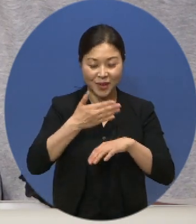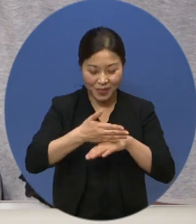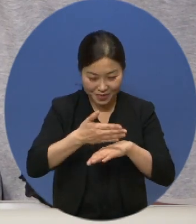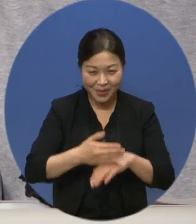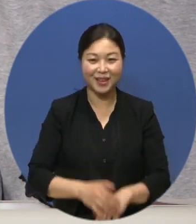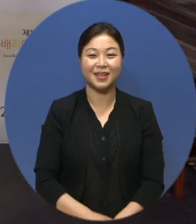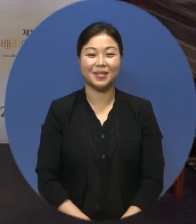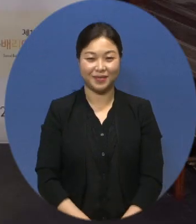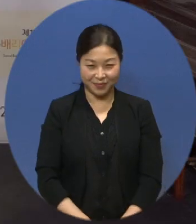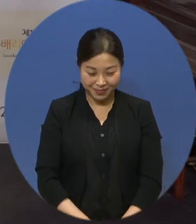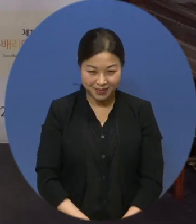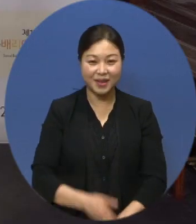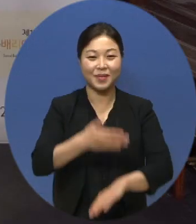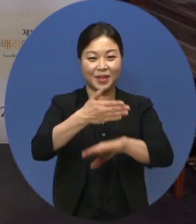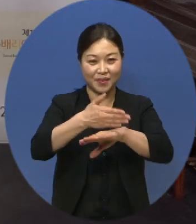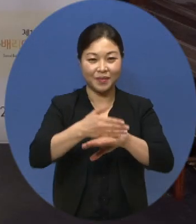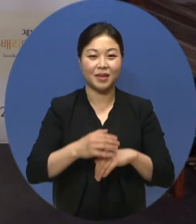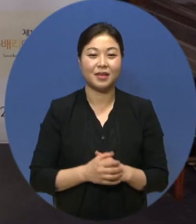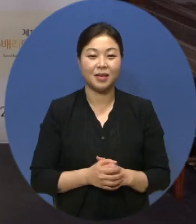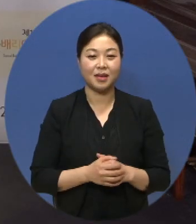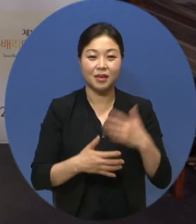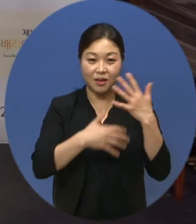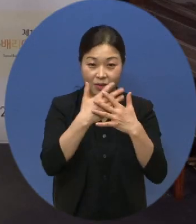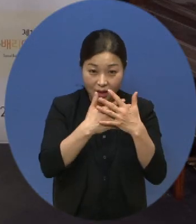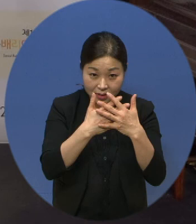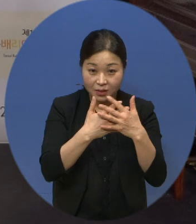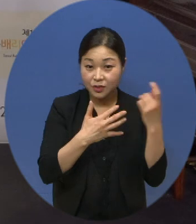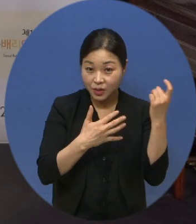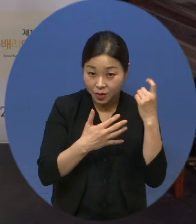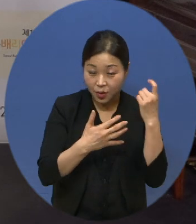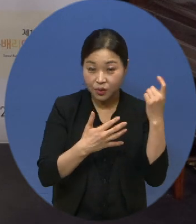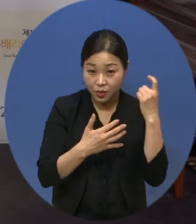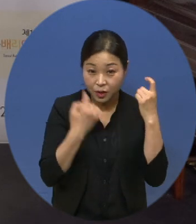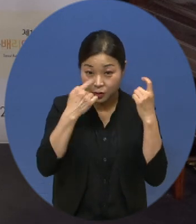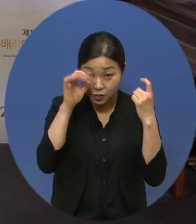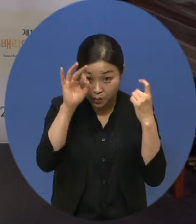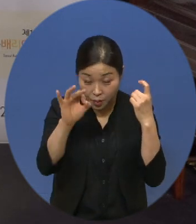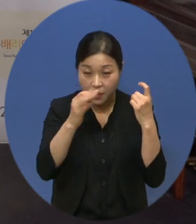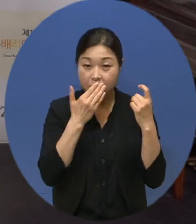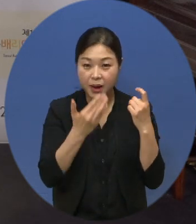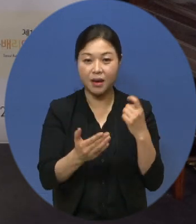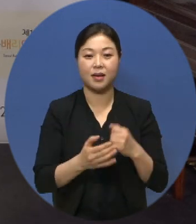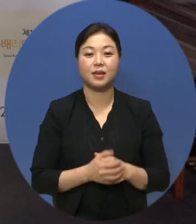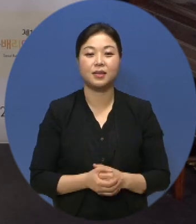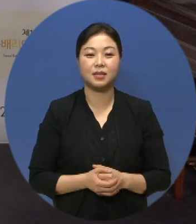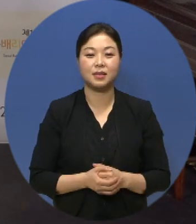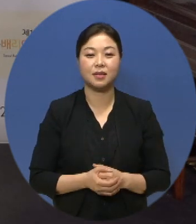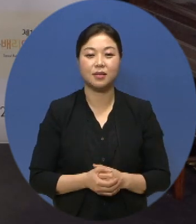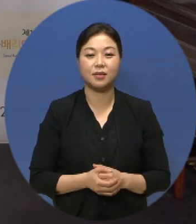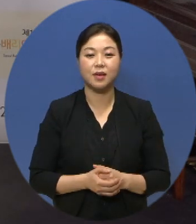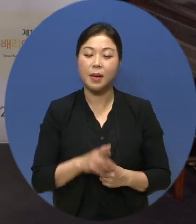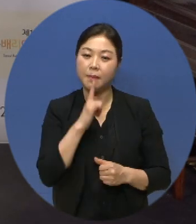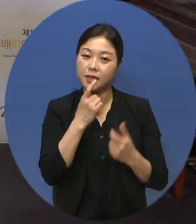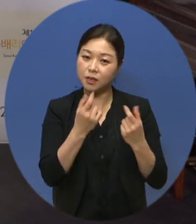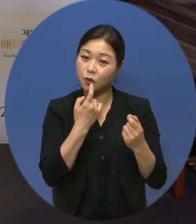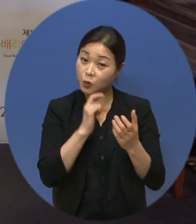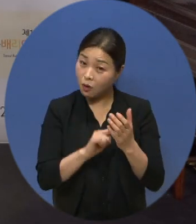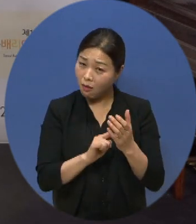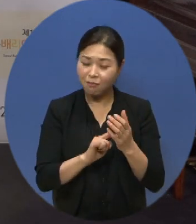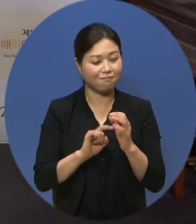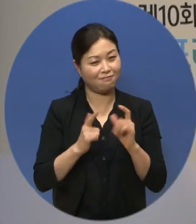고맙습니다. 예, 고맙습니다. 영상은 귀로, 소리는 눈으로 볼 수 있게 하는 건 말처럼 쉬운 일이